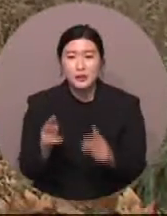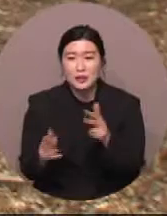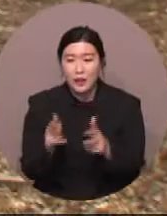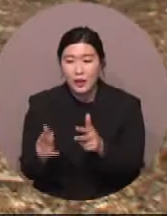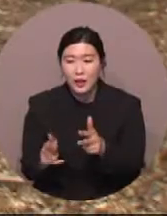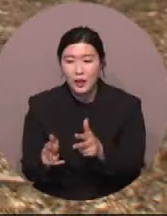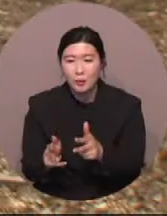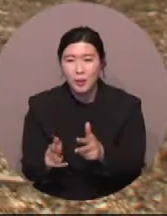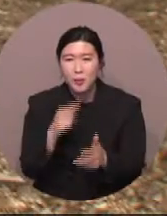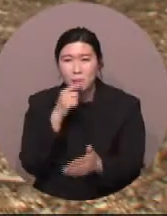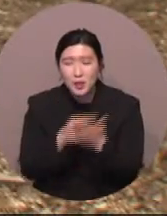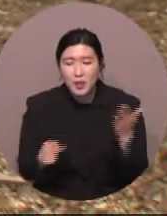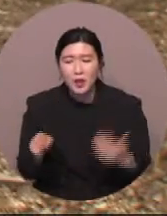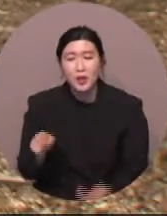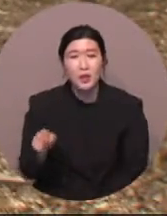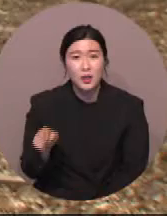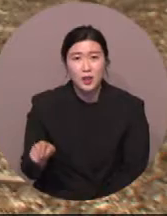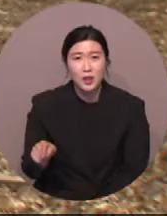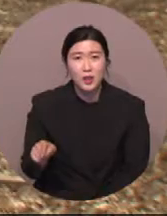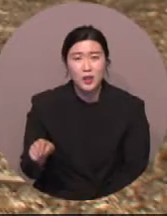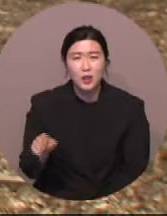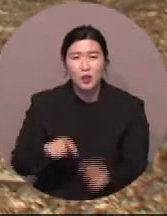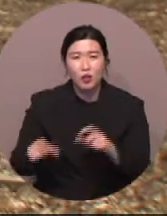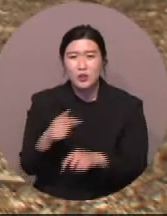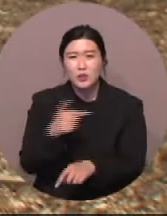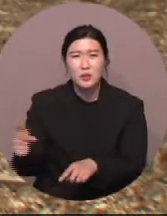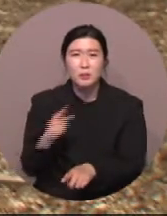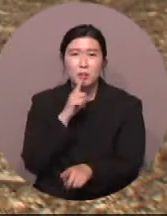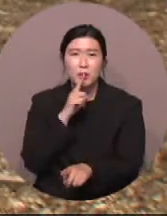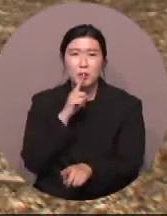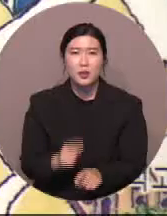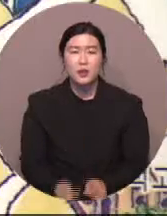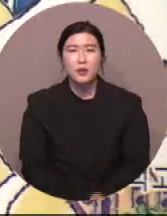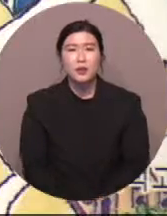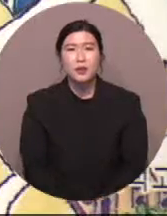크다고 봤던 하급심 판단이 완전히 뒤집혀 씁니다